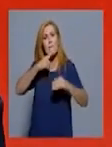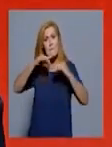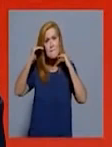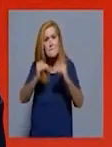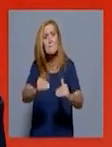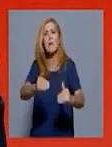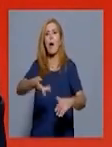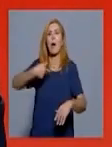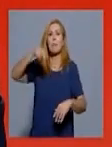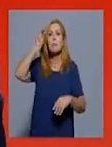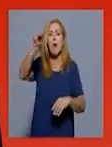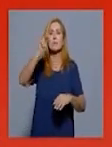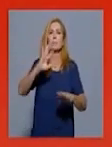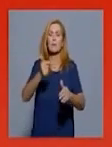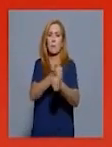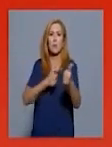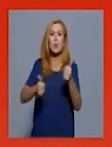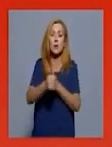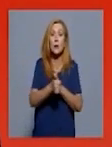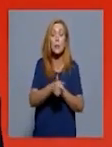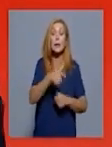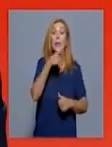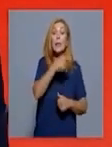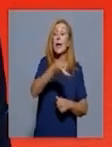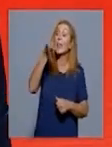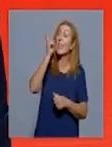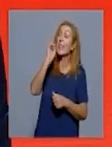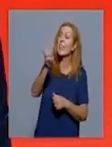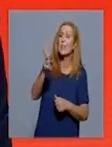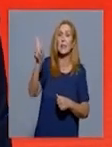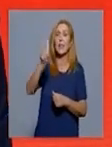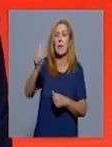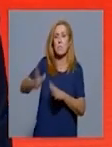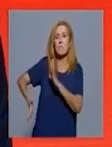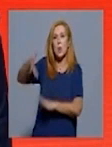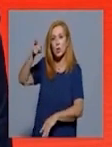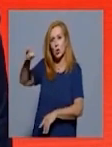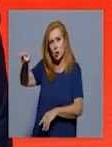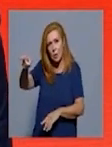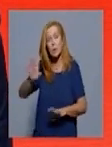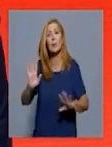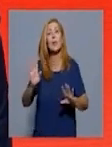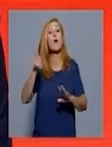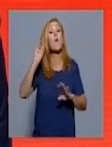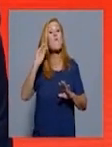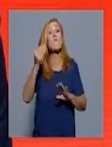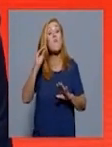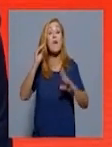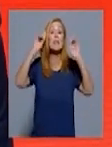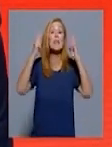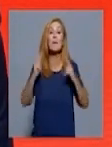προτεραιότητες. Να απευθύνεται κριτική στον κύριο Μητσοτάκη και στην κυβέρνησή του και στους βουλευτές της